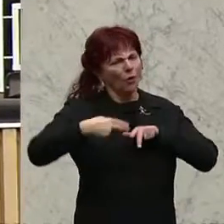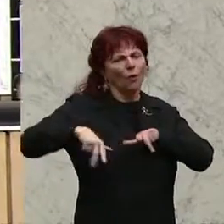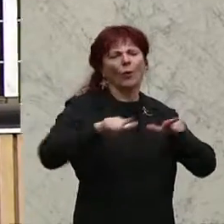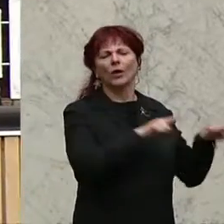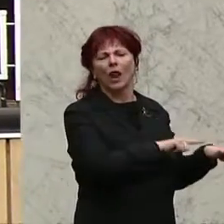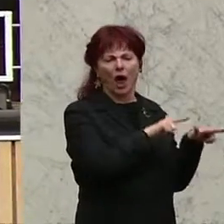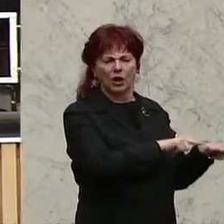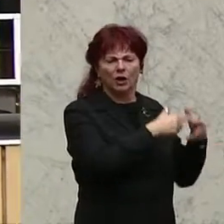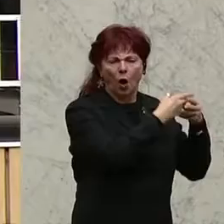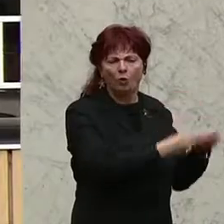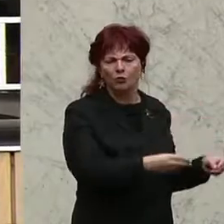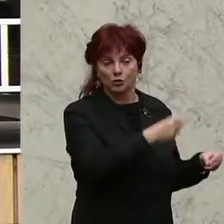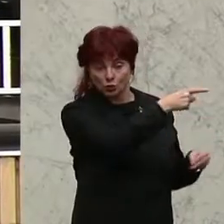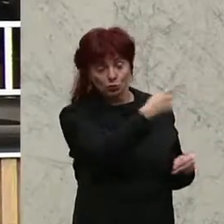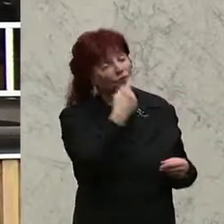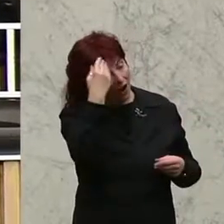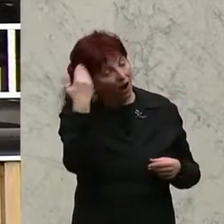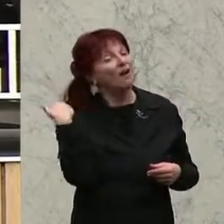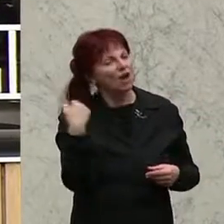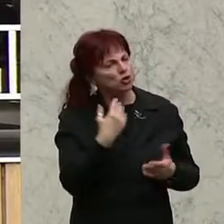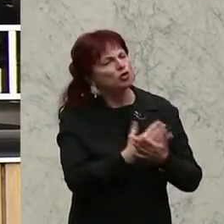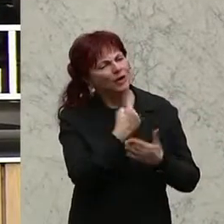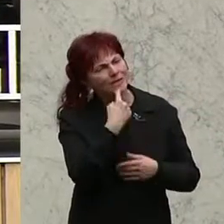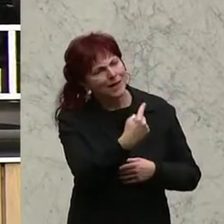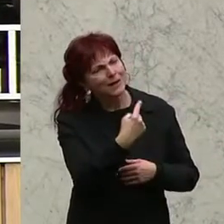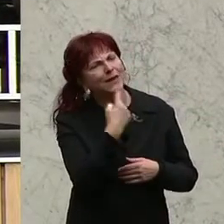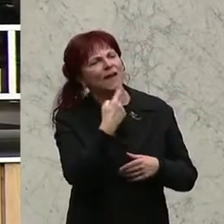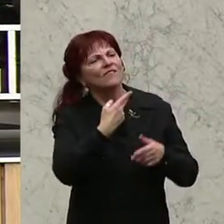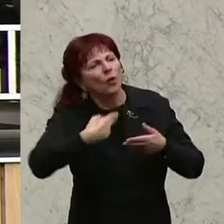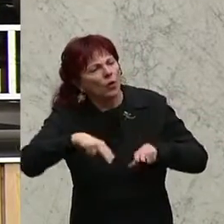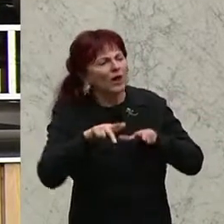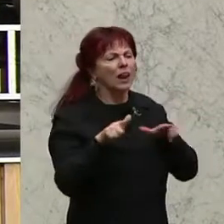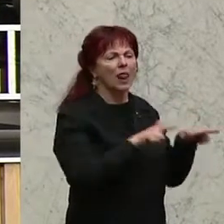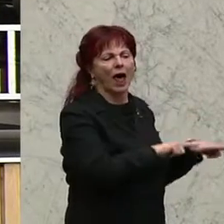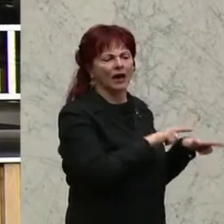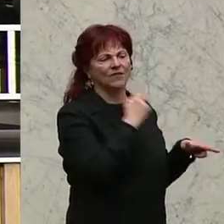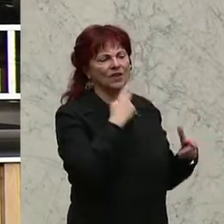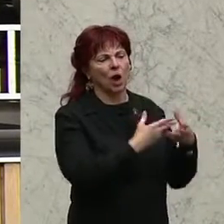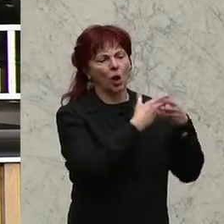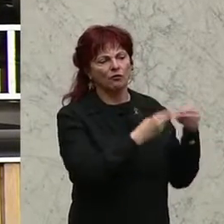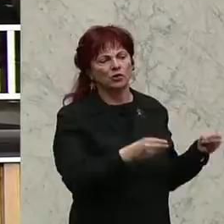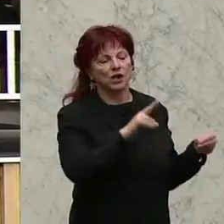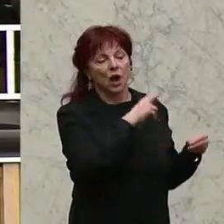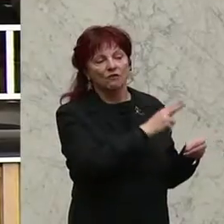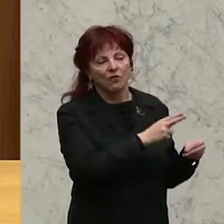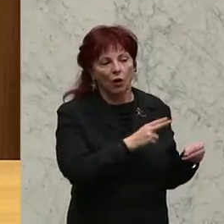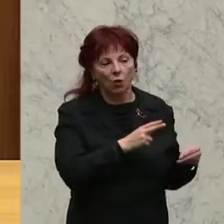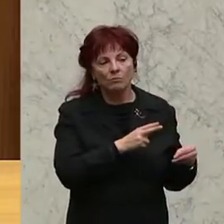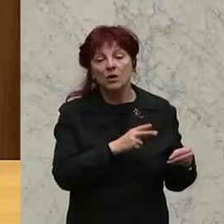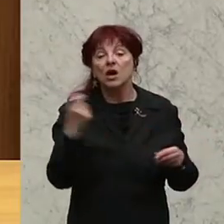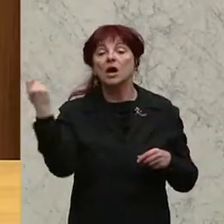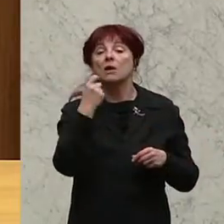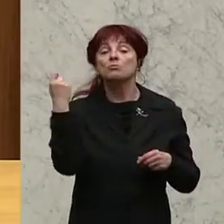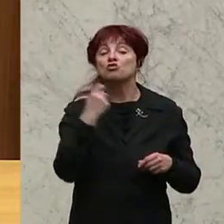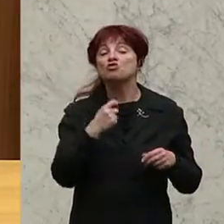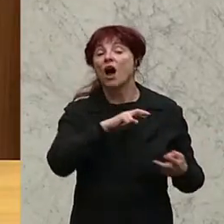zwar schon, dass Sie Rücklagen auflösen wollen, aber dass Sie diese Rücklagen auflösen wollen, weil Sie im Strafvollzug eine Bauoffensive starten wollen. Jetzt